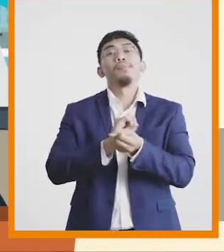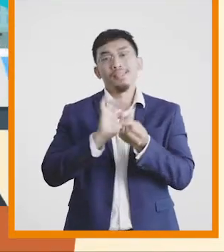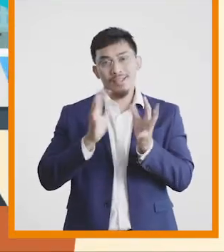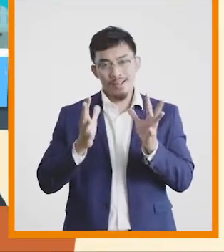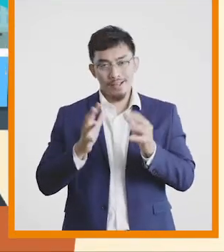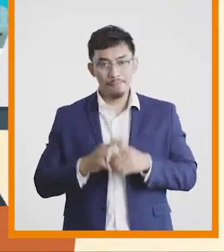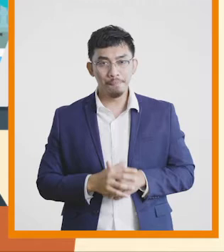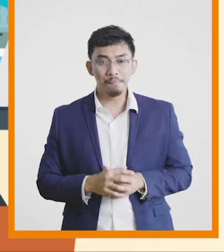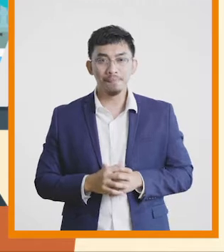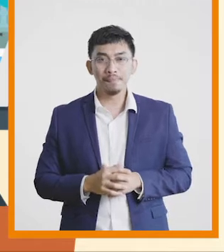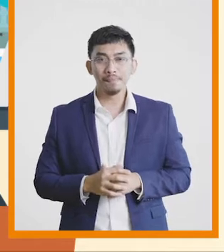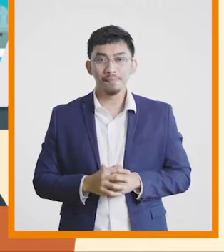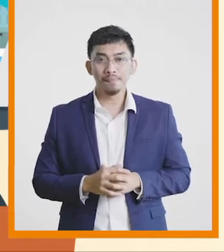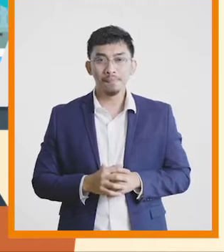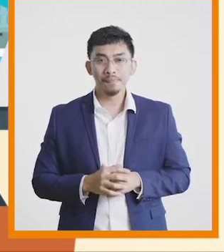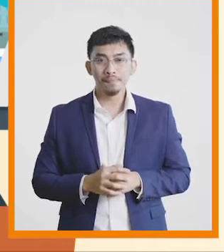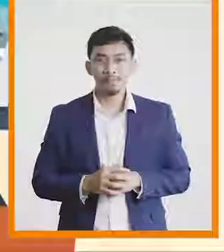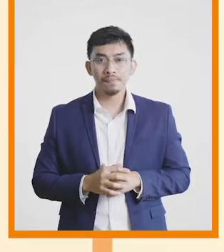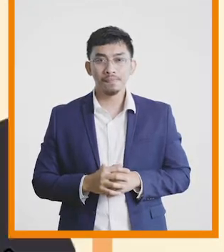bayan.